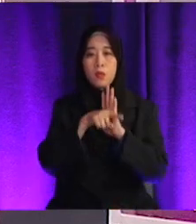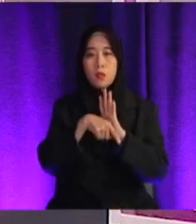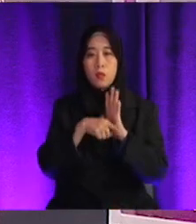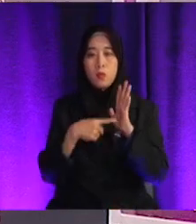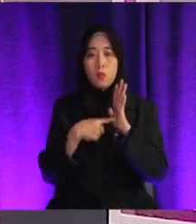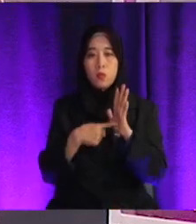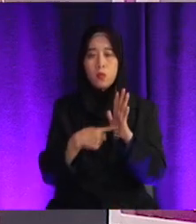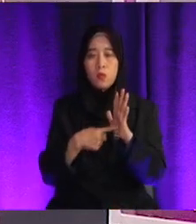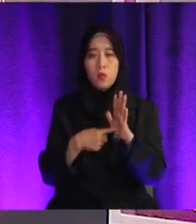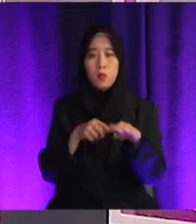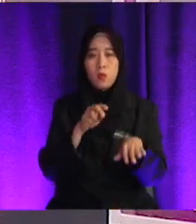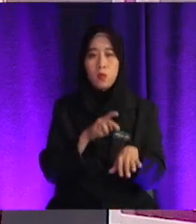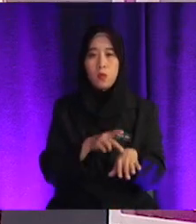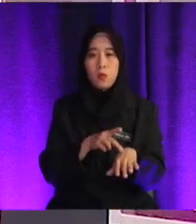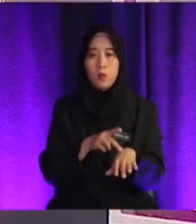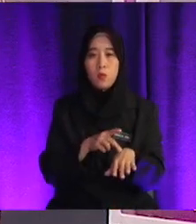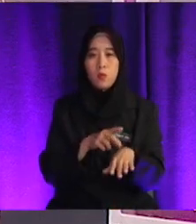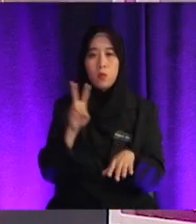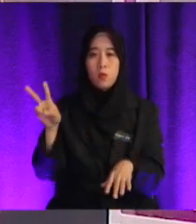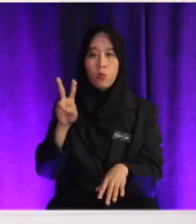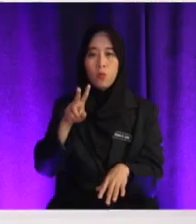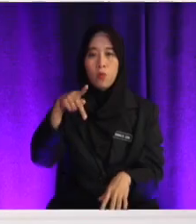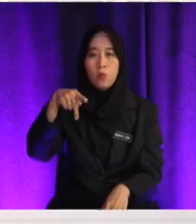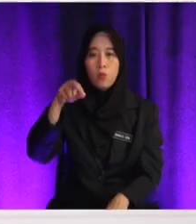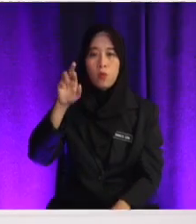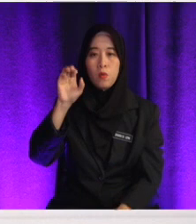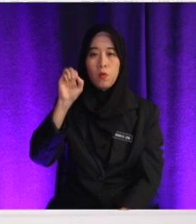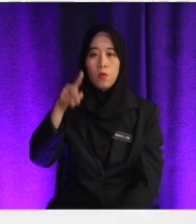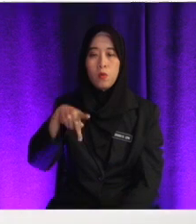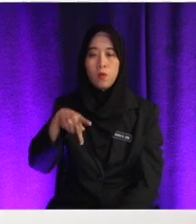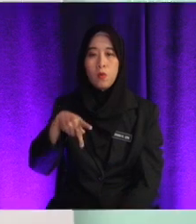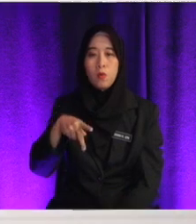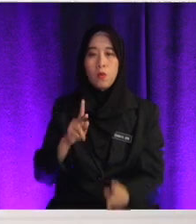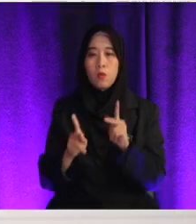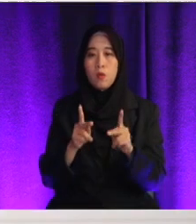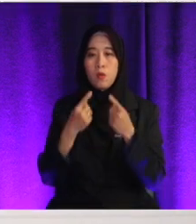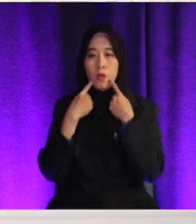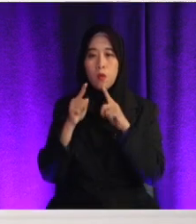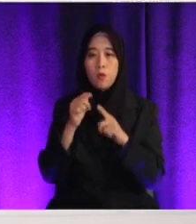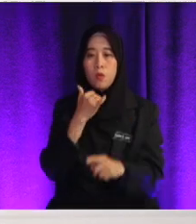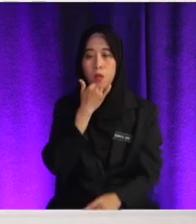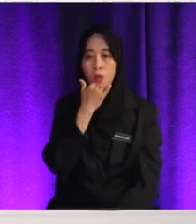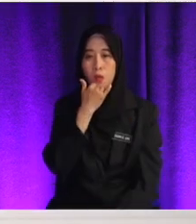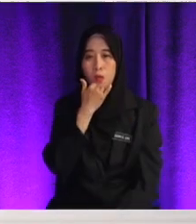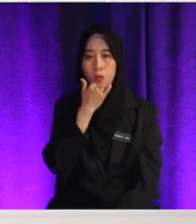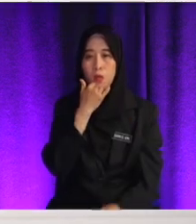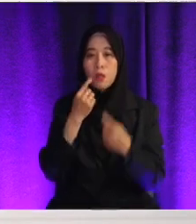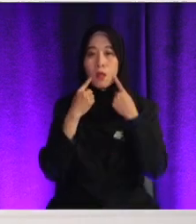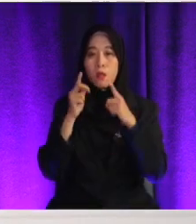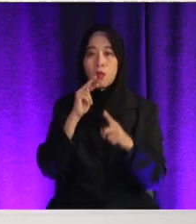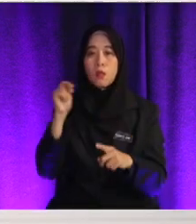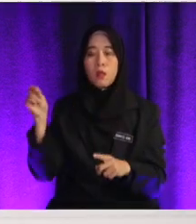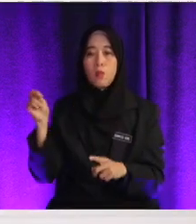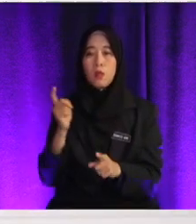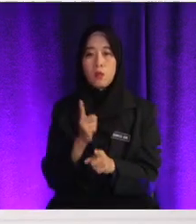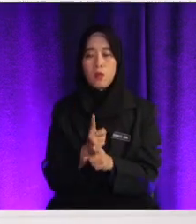dengan menyentuhkan kedua-dua prop. Ini cikgu, kalau siapa jawab salah ni, tak tahulah. Betul, cikgu. Ya, Akmal pandailah. Datang